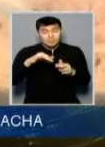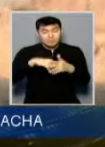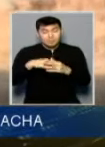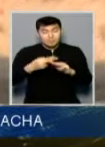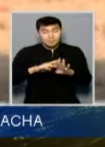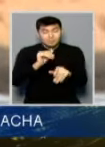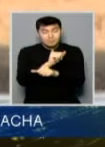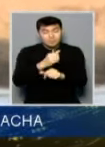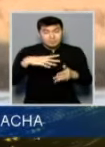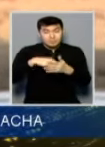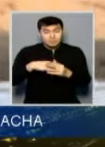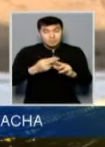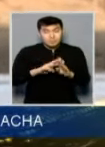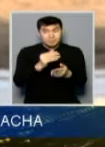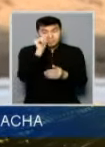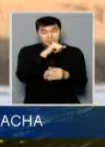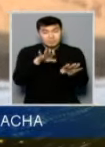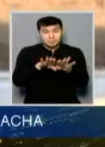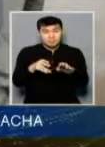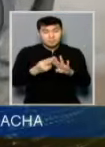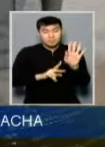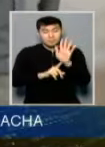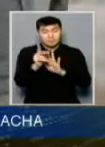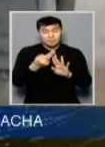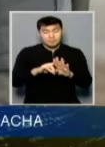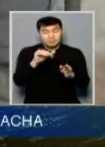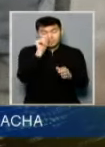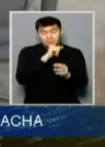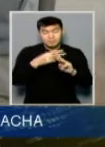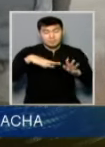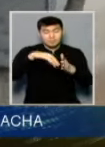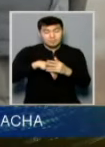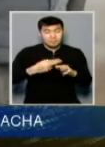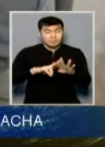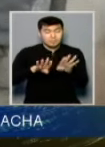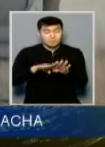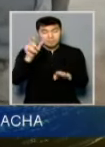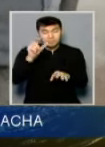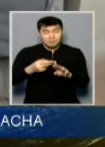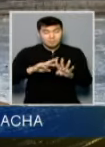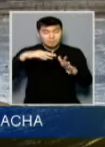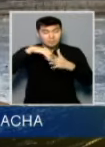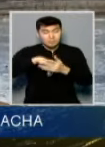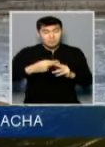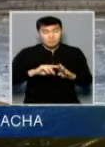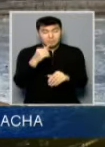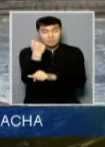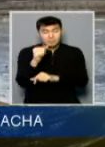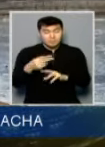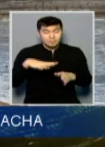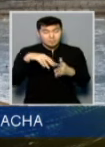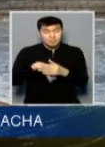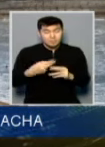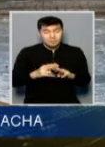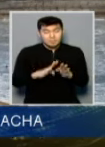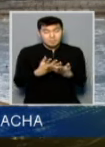обстоятельство не останавливает любителей зимней рыбалки. С начала зимы произошел один несчастный случай, человека удалось спасти. В прошлом году имело